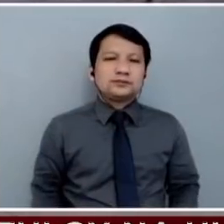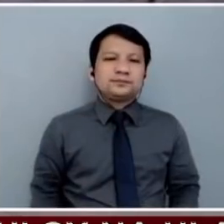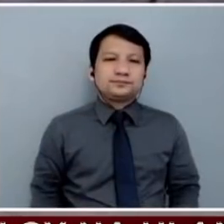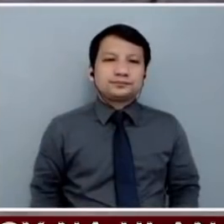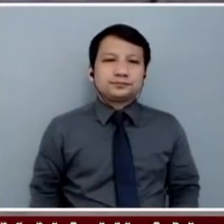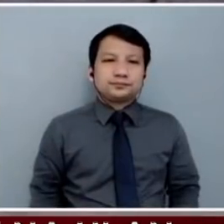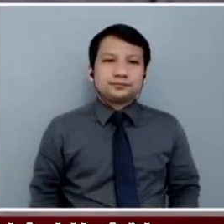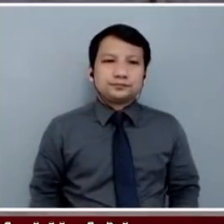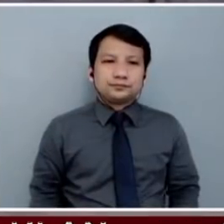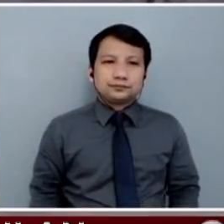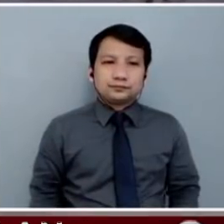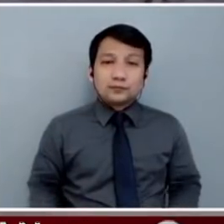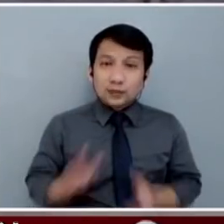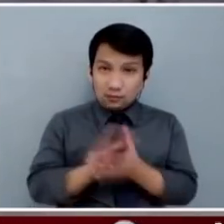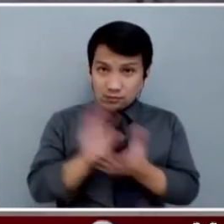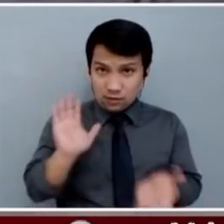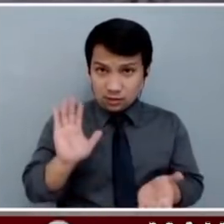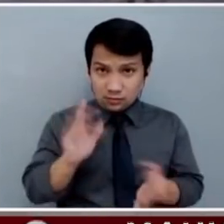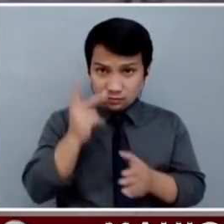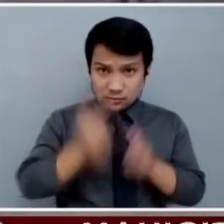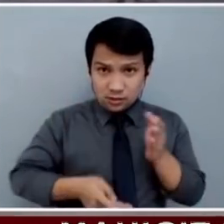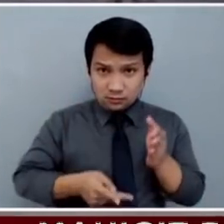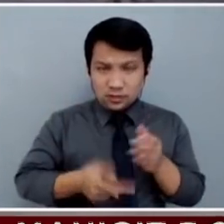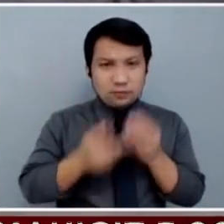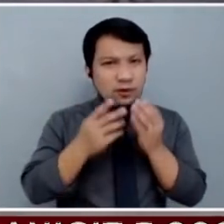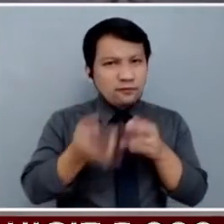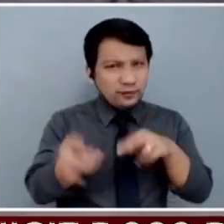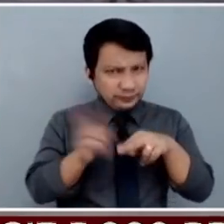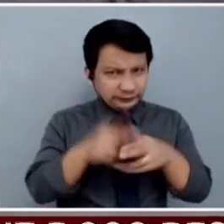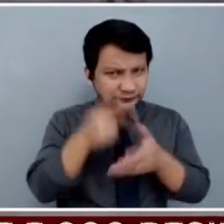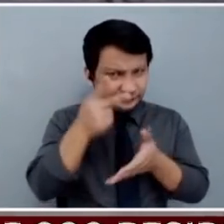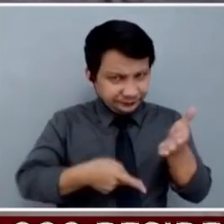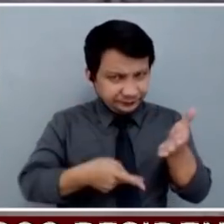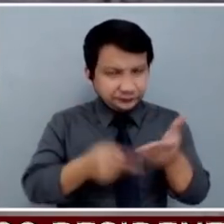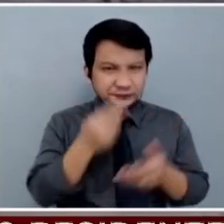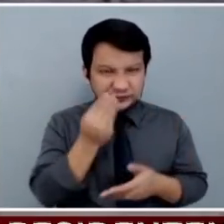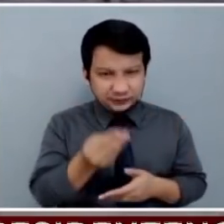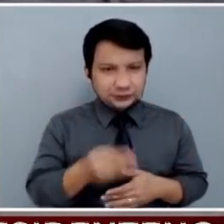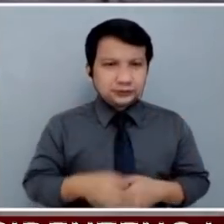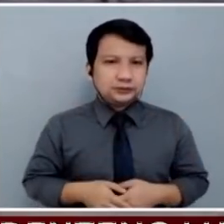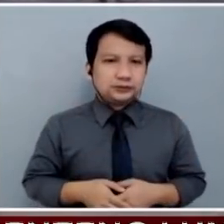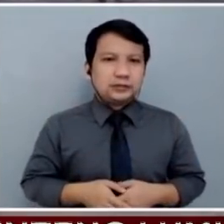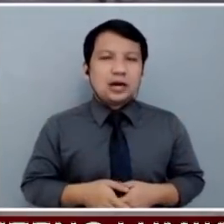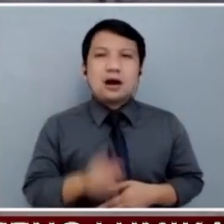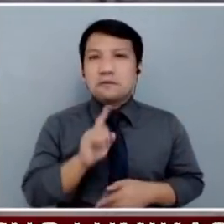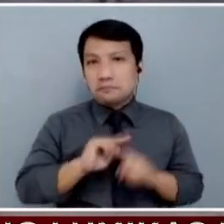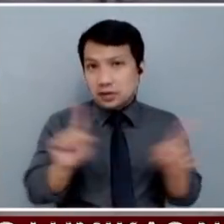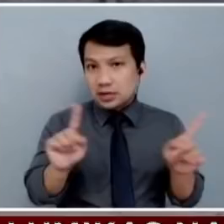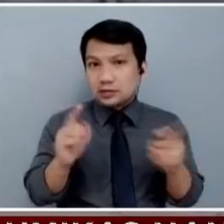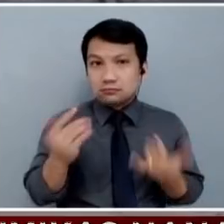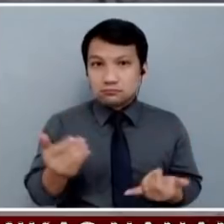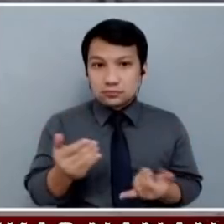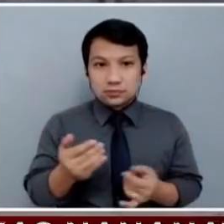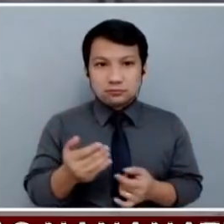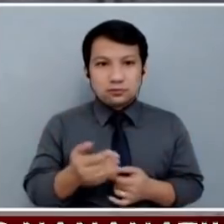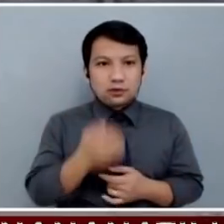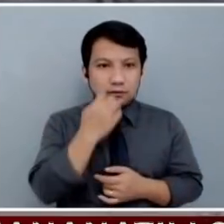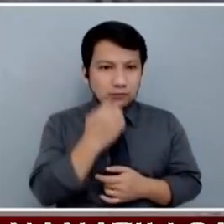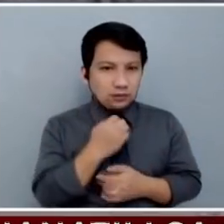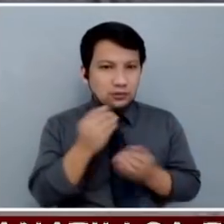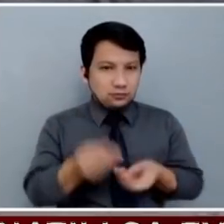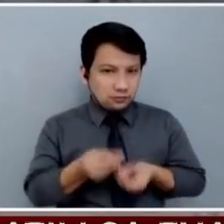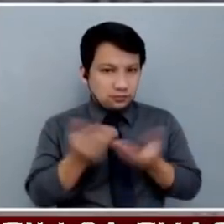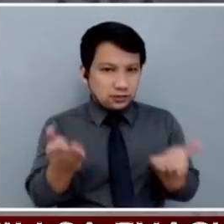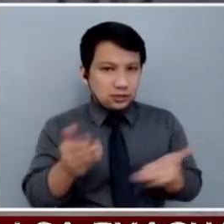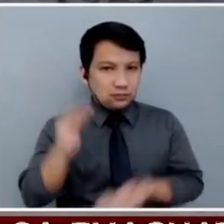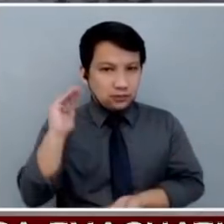pag nagtaas ka, kailangan magtaas ka rin ng konti. Ngayon, yung iba, dahil sa tumal, binibigay namin ng